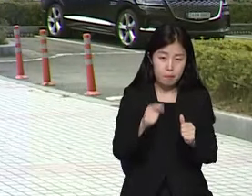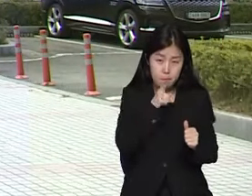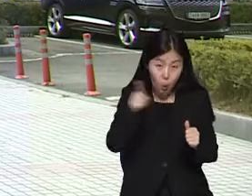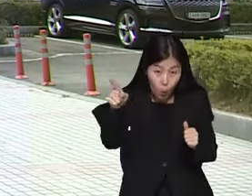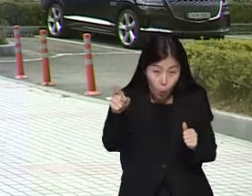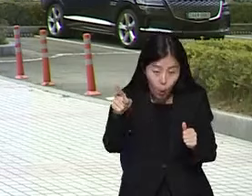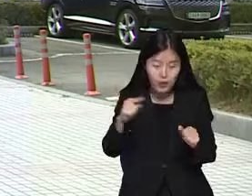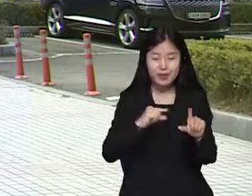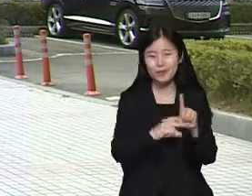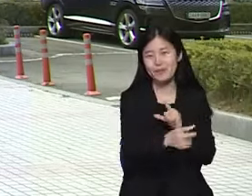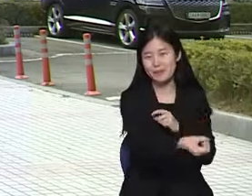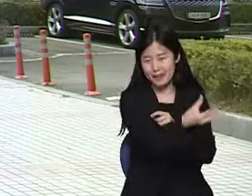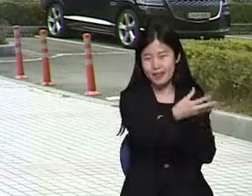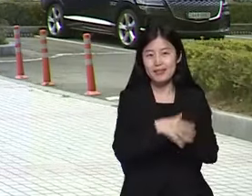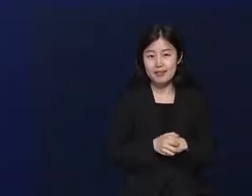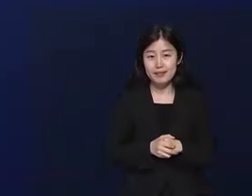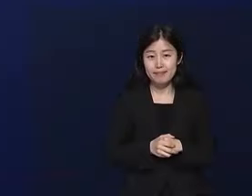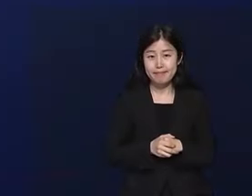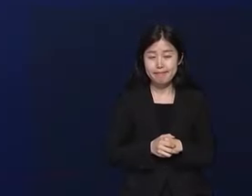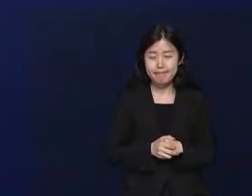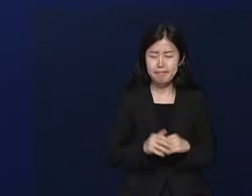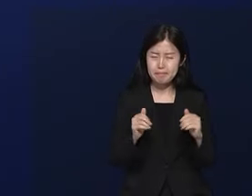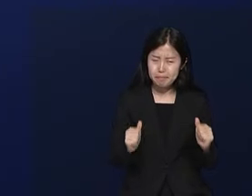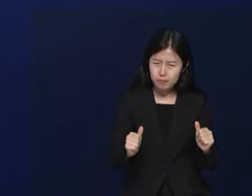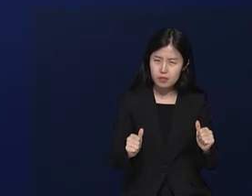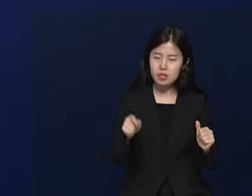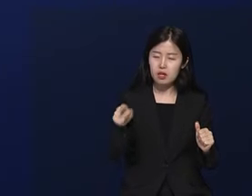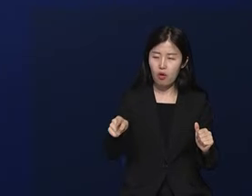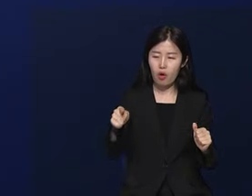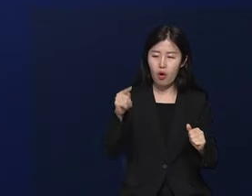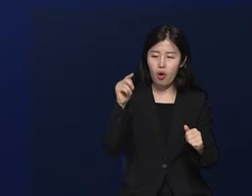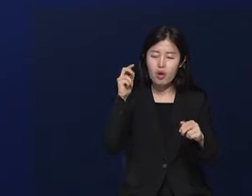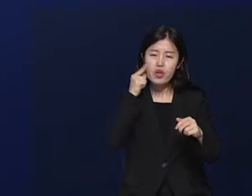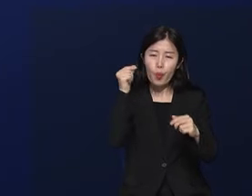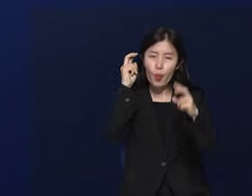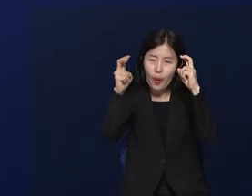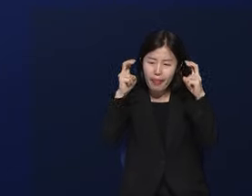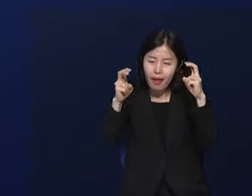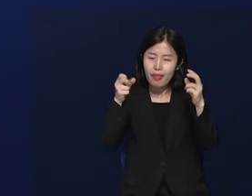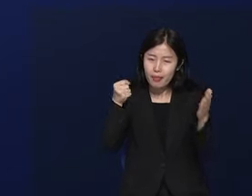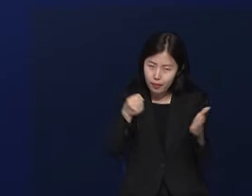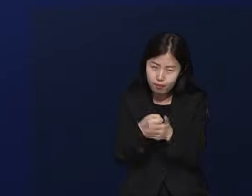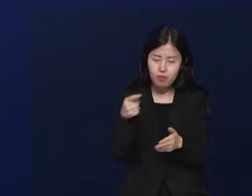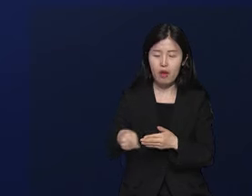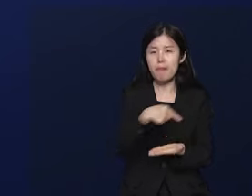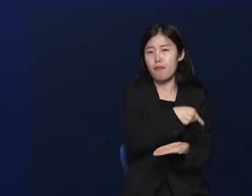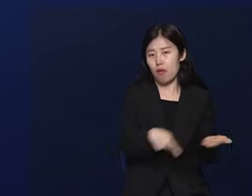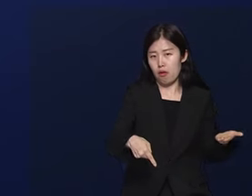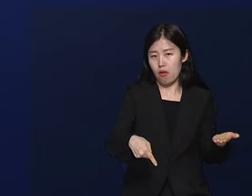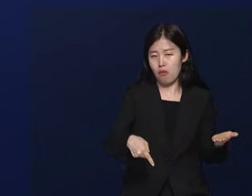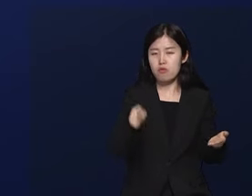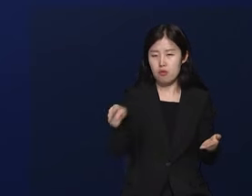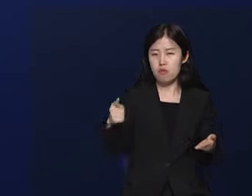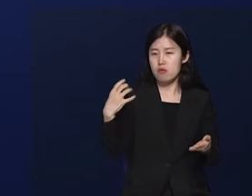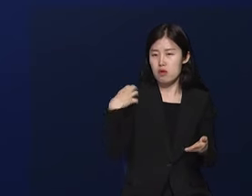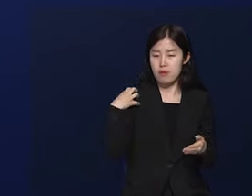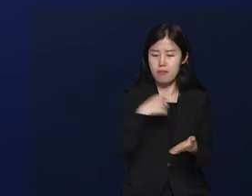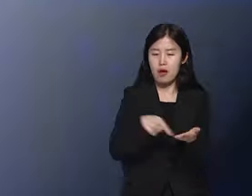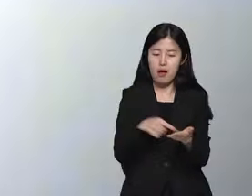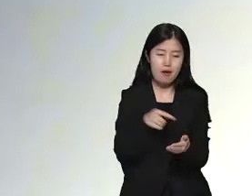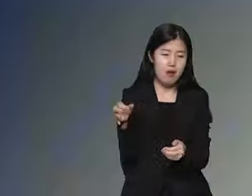승소했습니다. 재판장은 일본 전범기업의 불법 행위로 김 씨가 고통을 겪었다며 배상 책임을